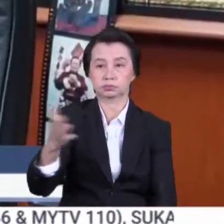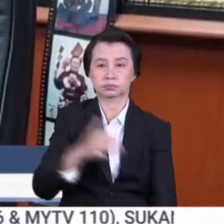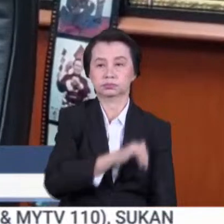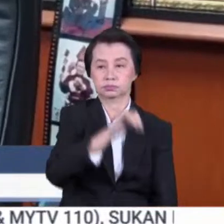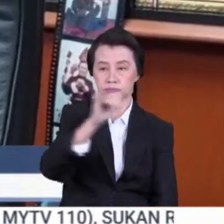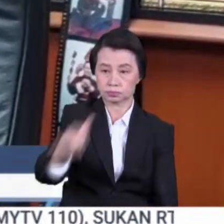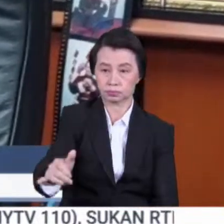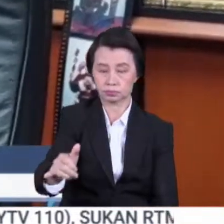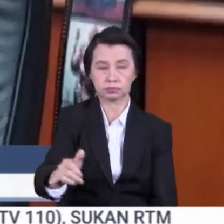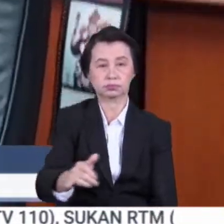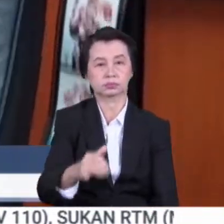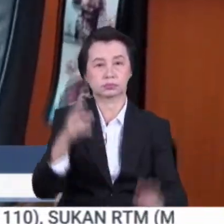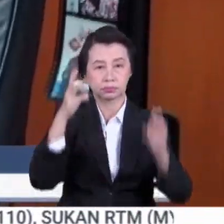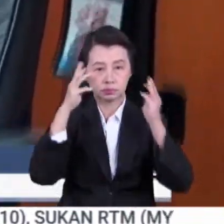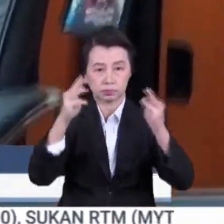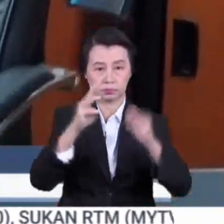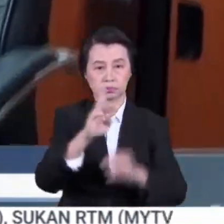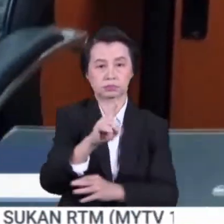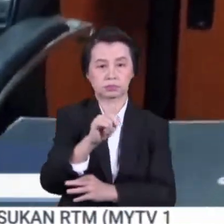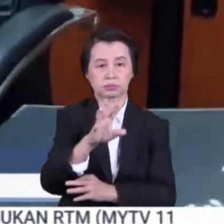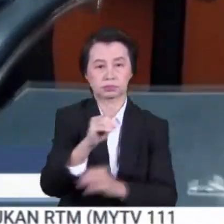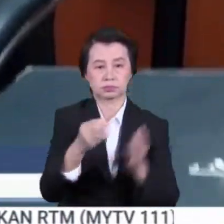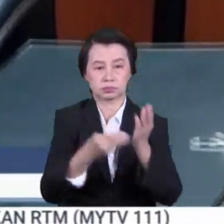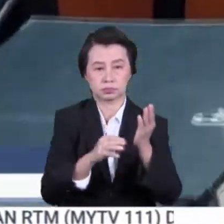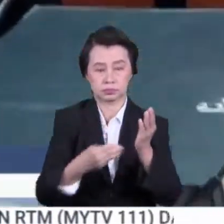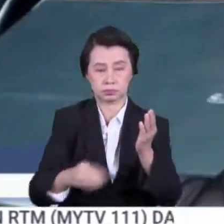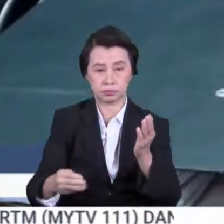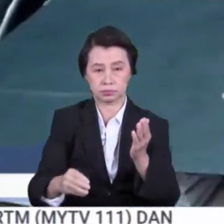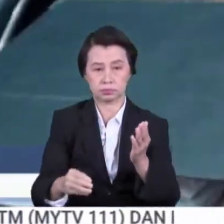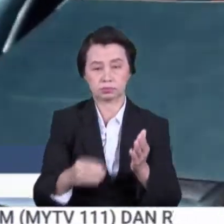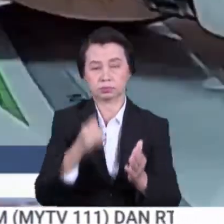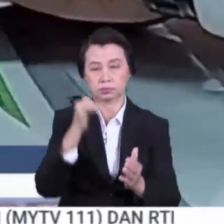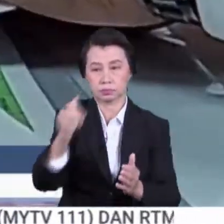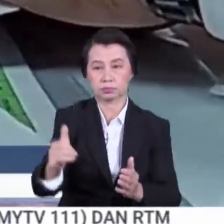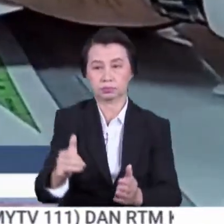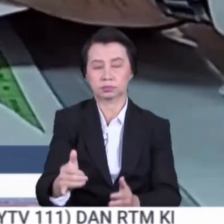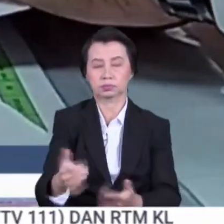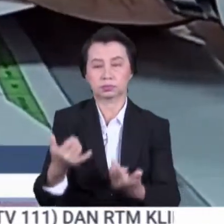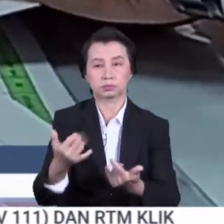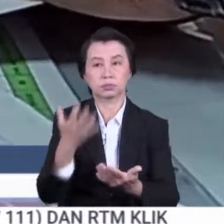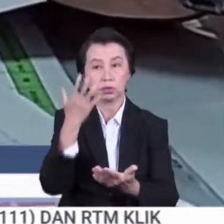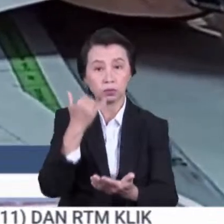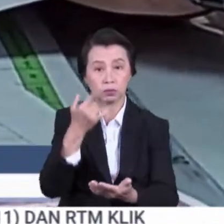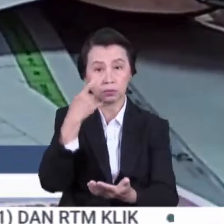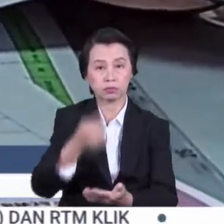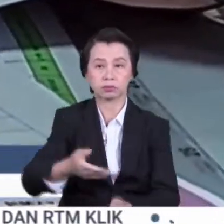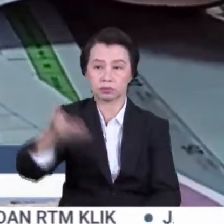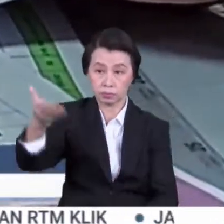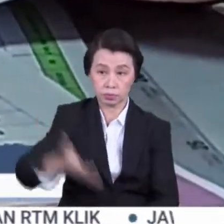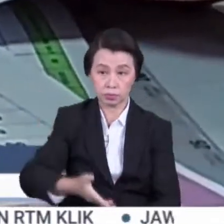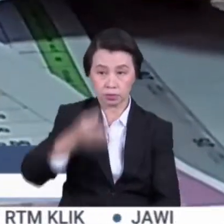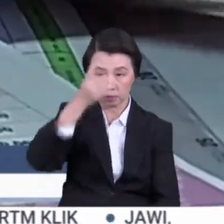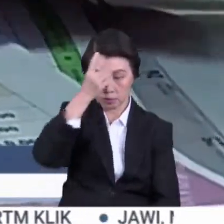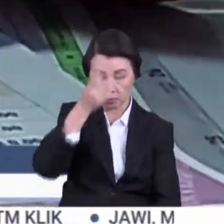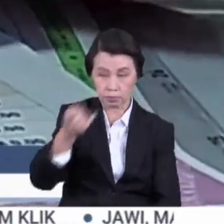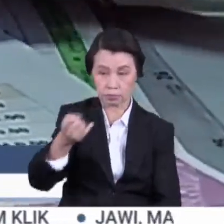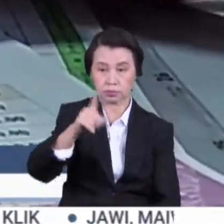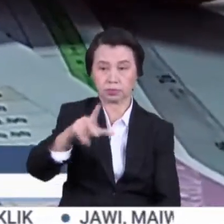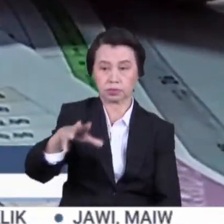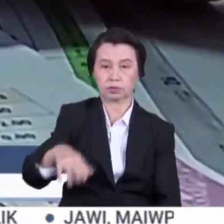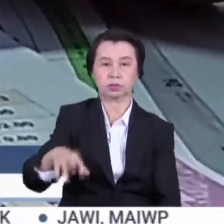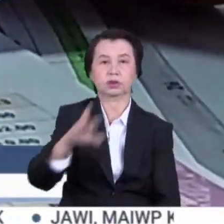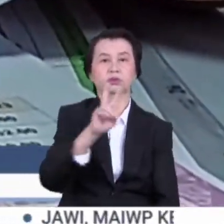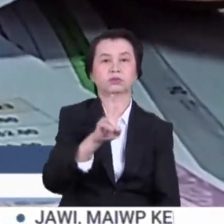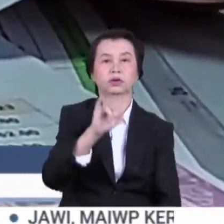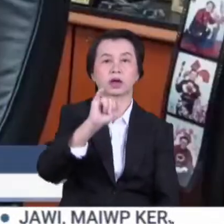kunjungan hormat pengurus stesen RTM Miri, Lydia Paya Rinyut. Kunjungan tersebut bertujuan untuk menjemput Datuk Seri Lee sebagai tetamu